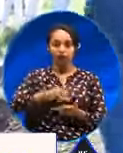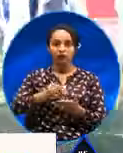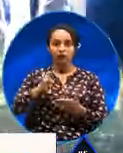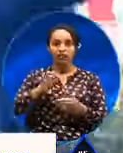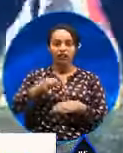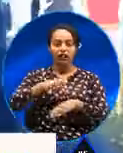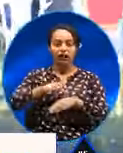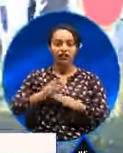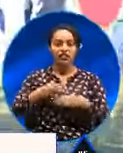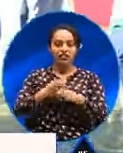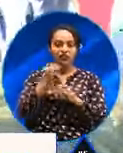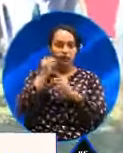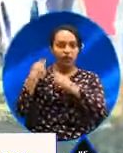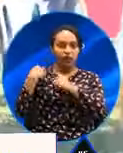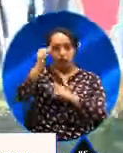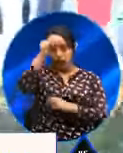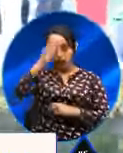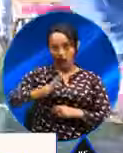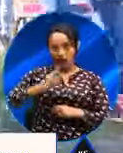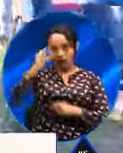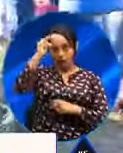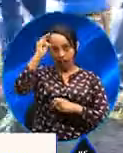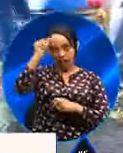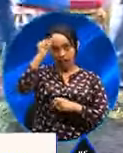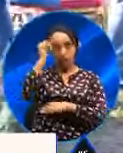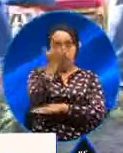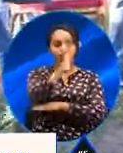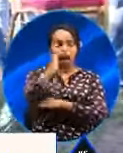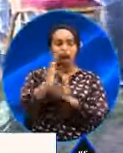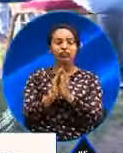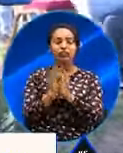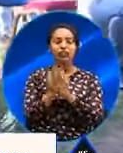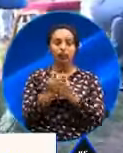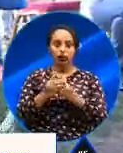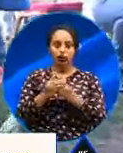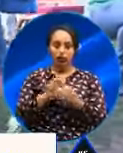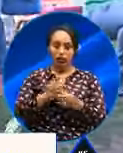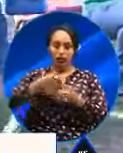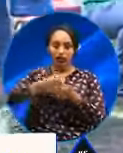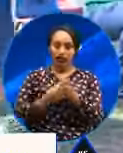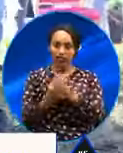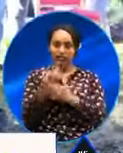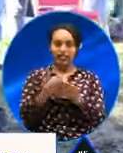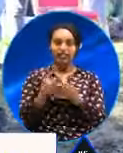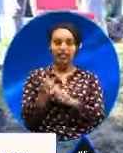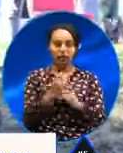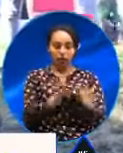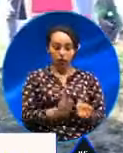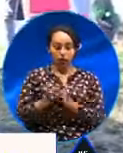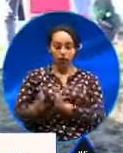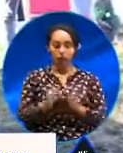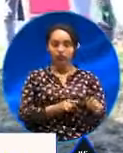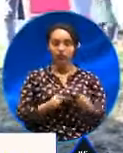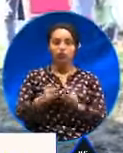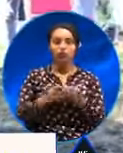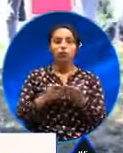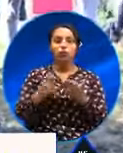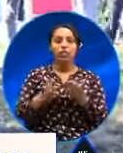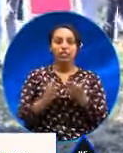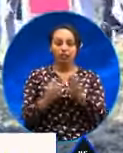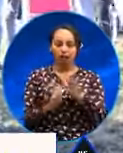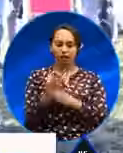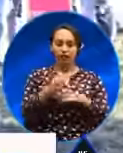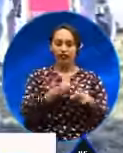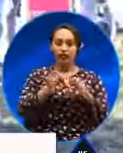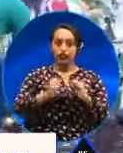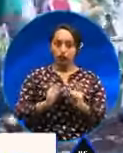ከተማ ብልጽግና ፓርቲ ጽህፈት ቤት ኃላፊ አቶ መለስ አለሙ ችግኞችን ተንከባክቦ ለማጽደቅና ከዚህ ተግባር ጎን ለጎን ደግሞ ዲሞክራሲን